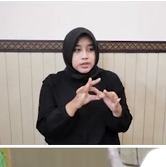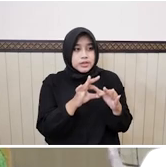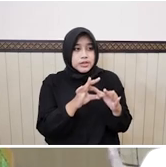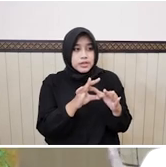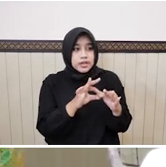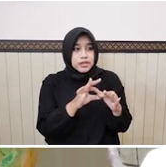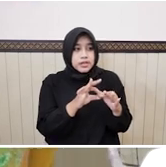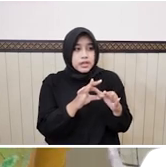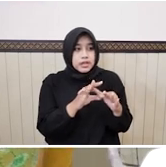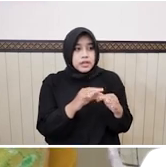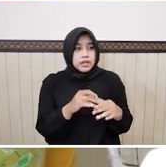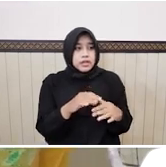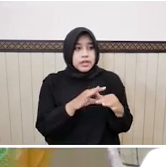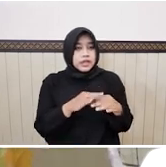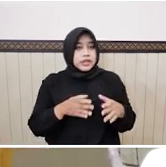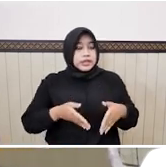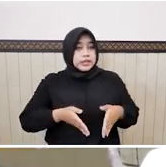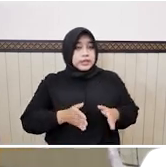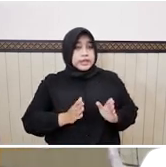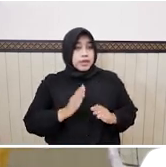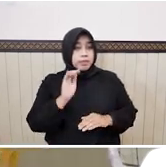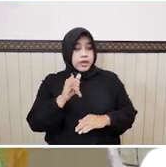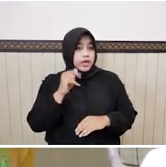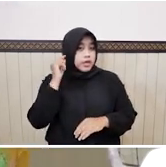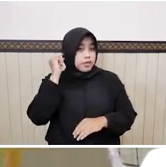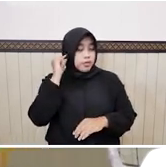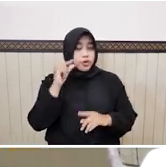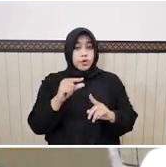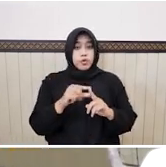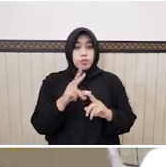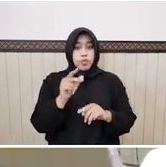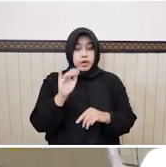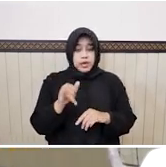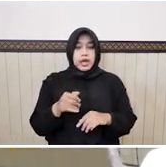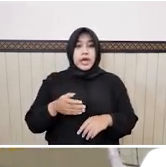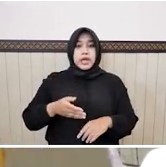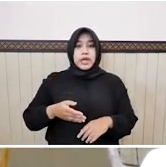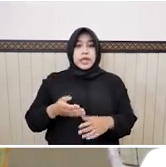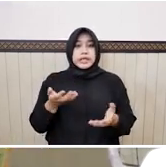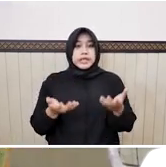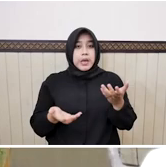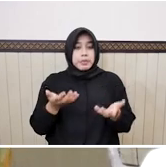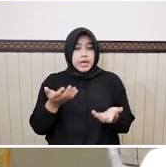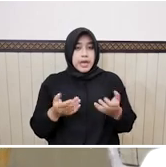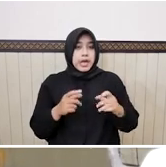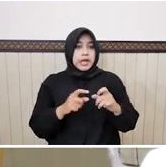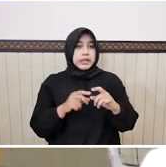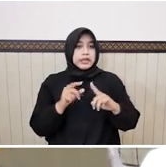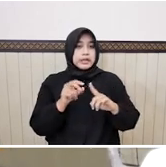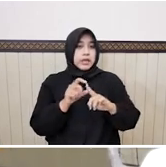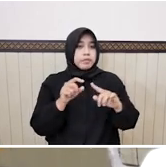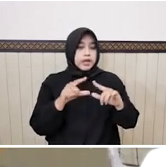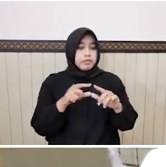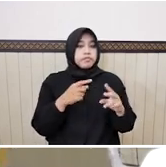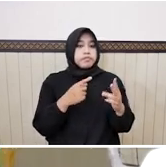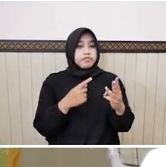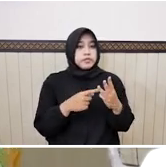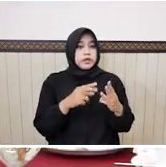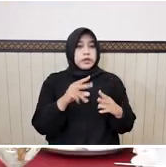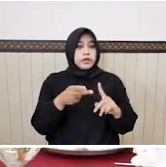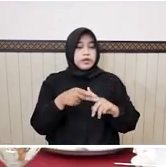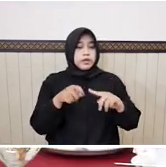selama ini dengan dari Sigap yeah bukur dan juga dari Sabda Rifka Annisa juga untuk memberikan